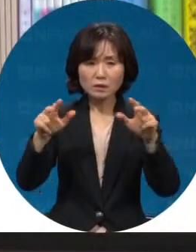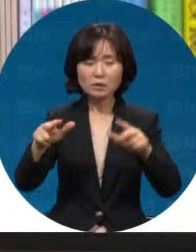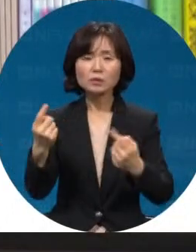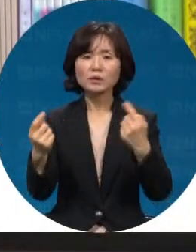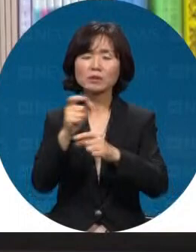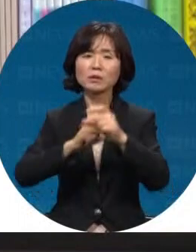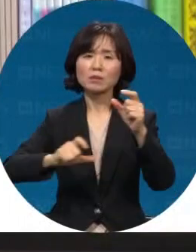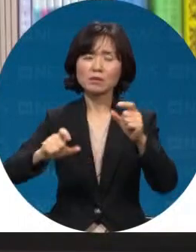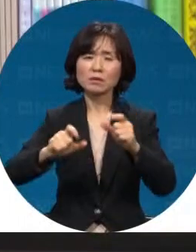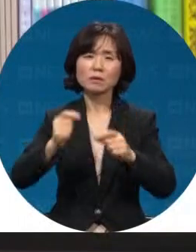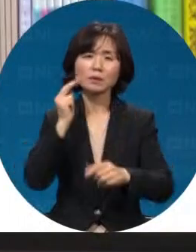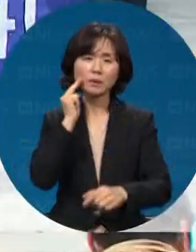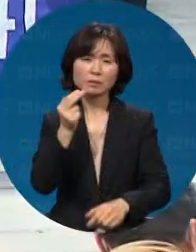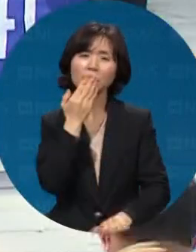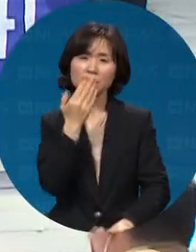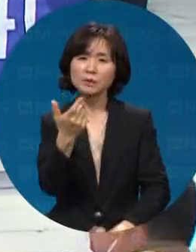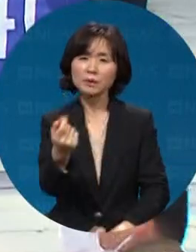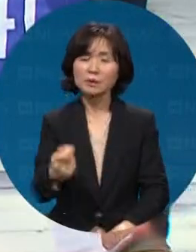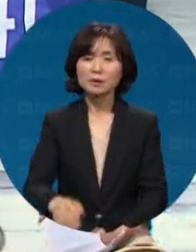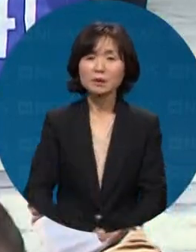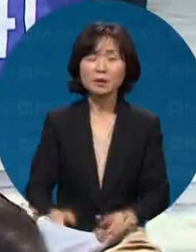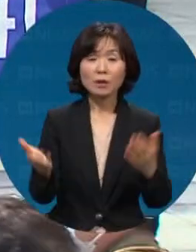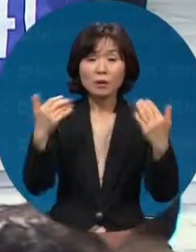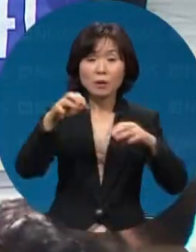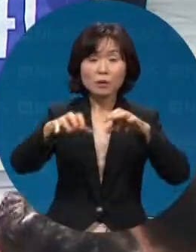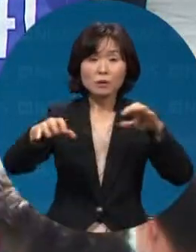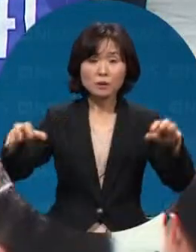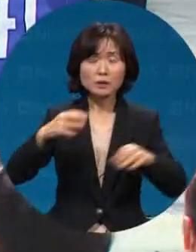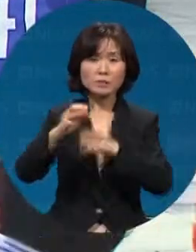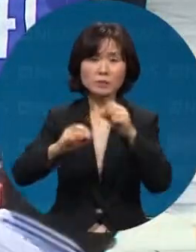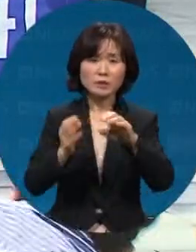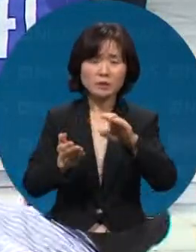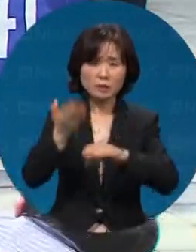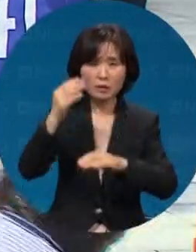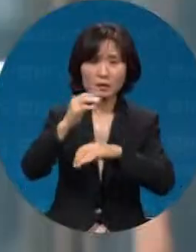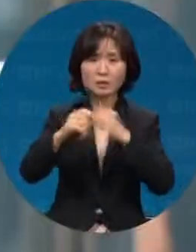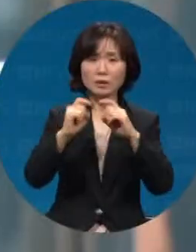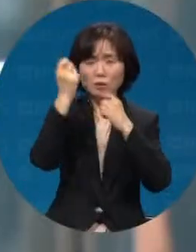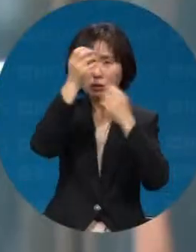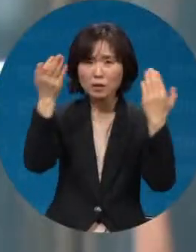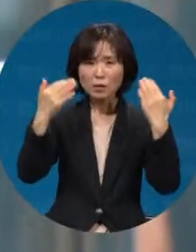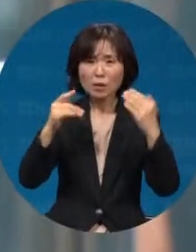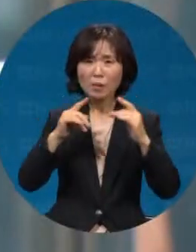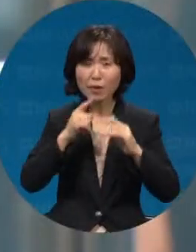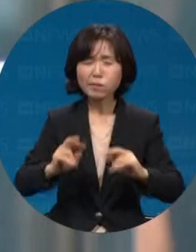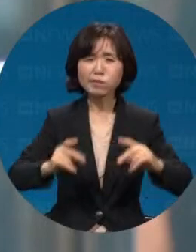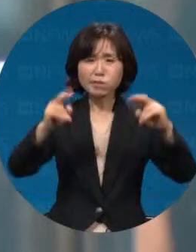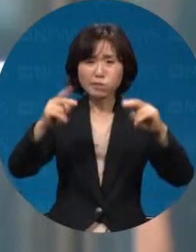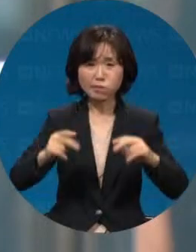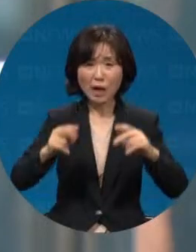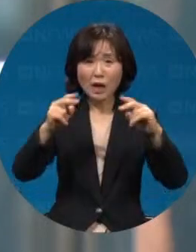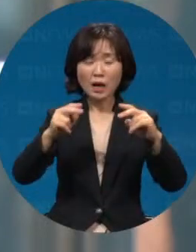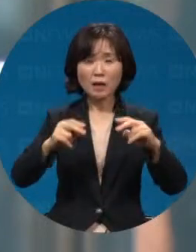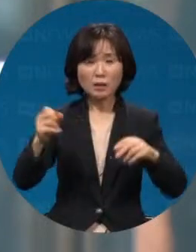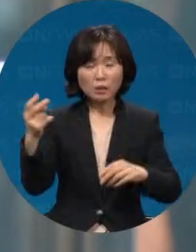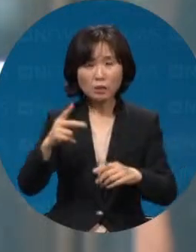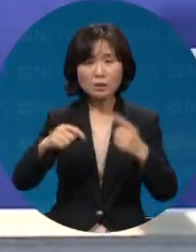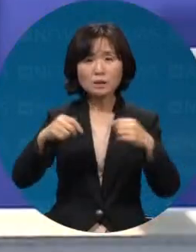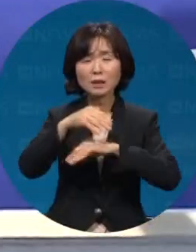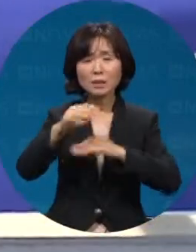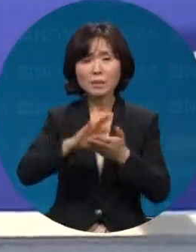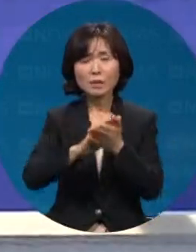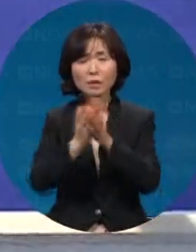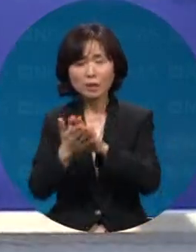오히려 더 높아질 수도 있다 날 학교 현자는 10년 넘게 끌어온 자사고 논란이 또다시 갑작스러운 정책 변화로 이어지면서